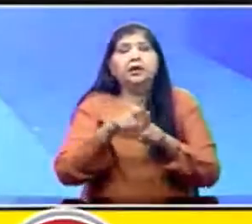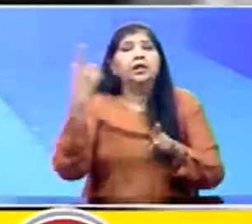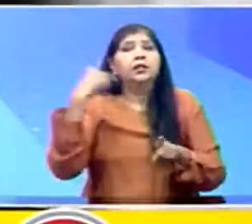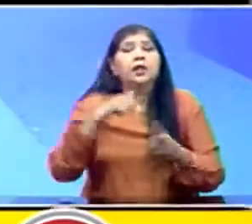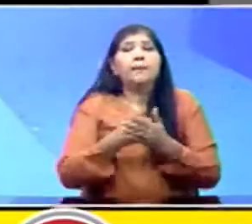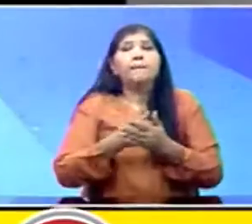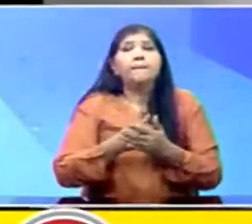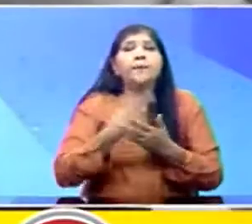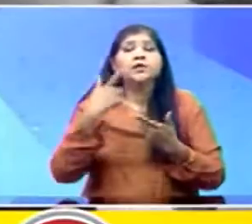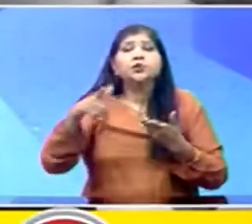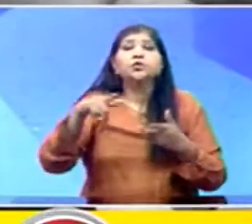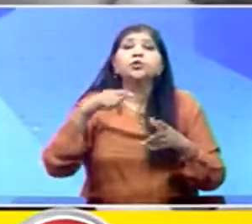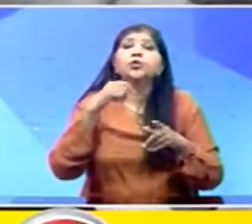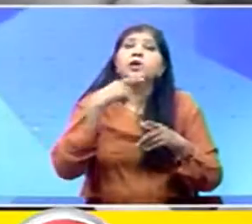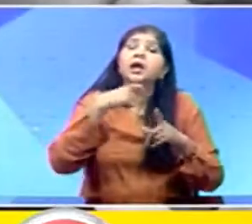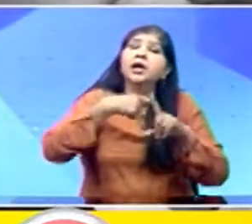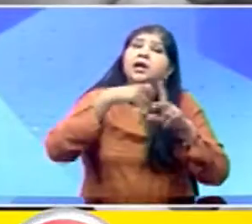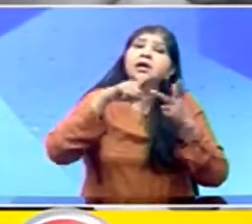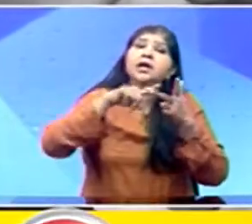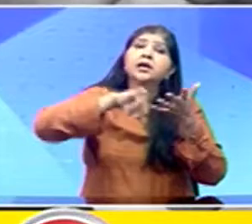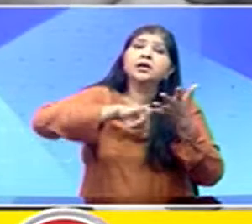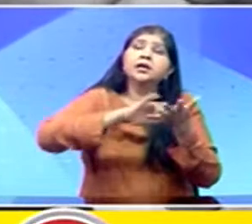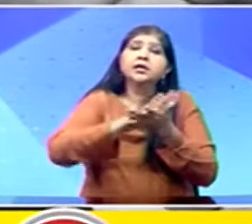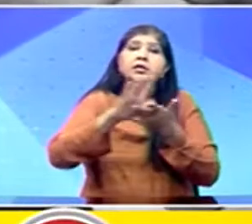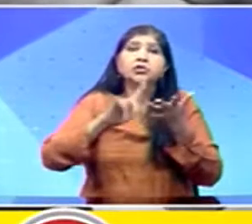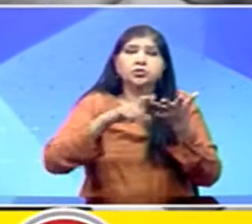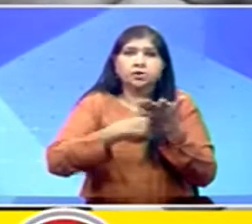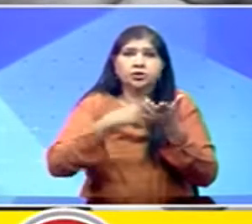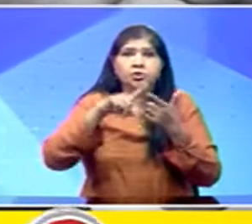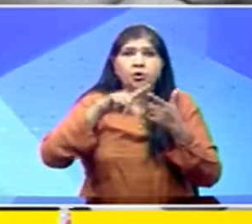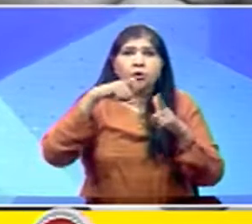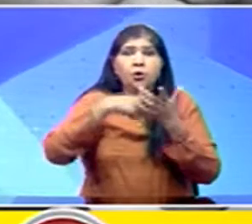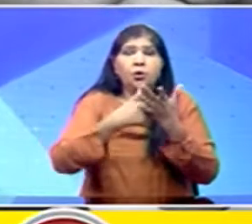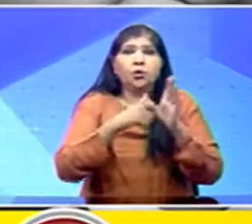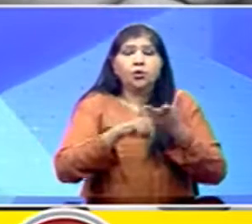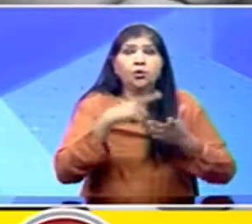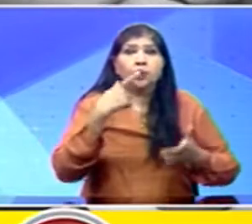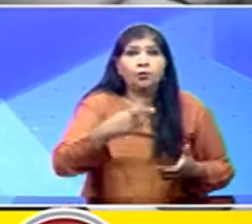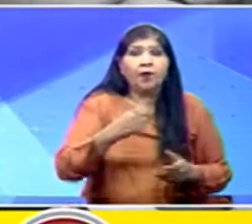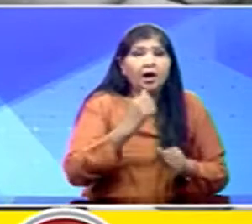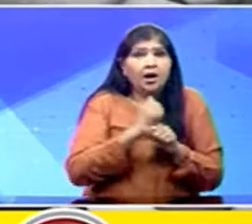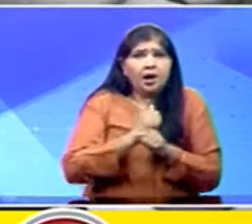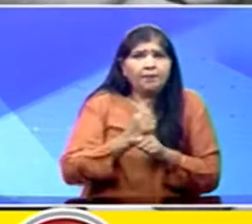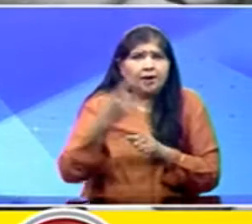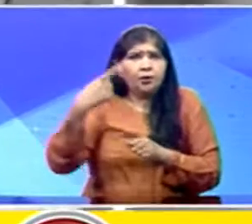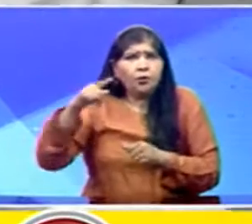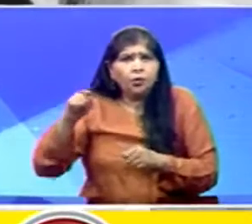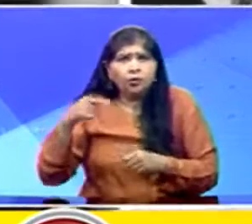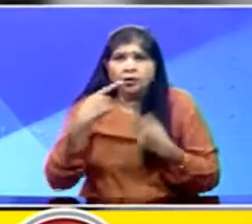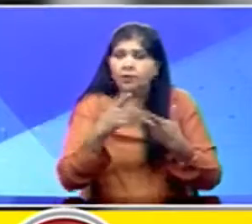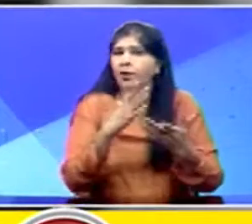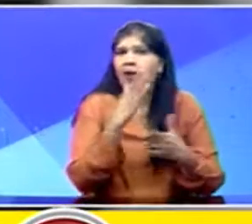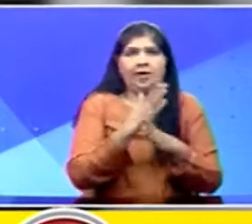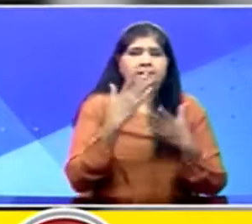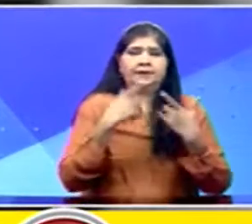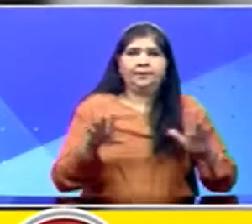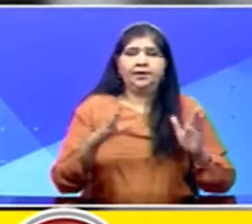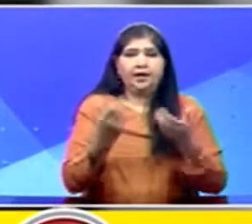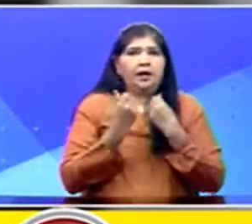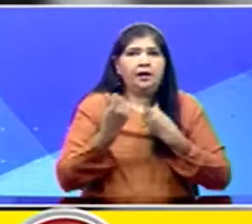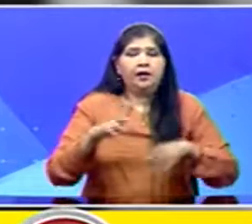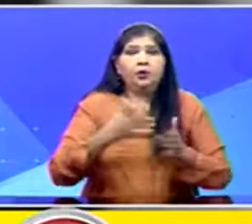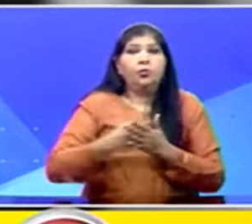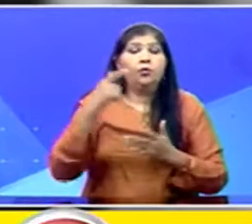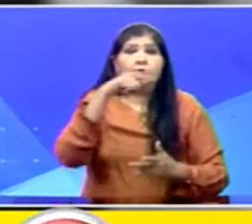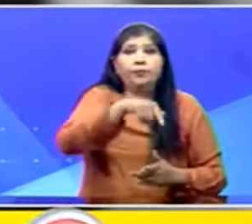मशूर गायक किसोर कुमार जी ने सरकार की भावाई करने से इनकार किया, तो उन पर